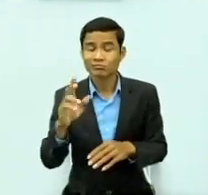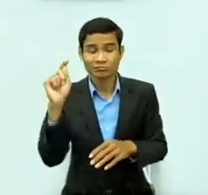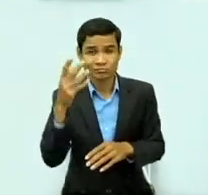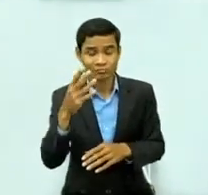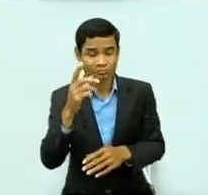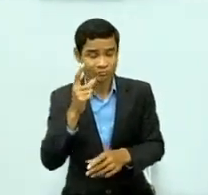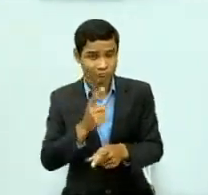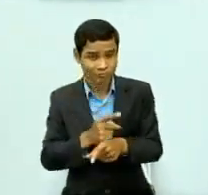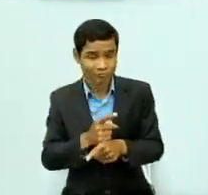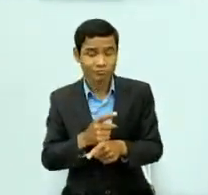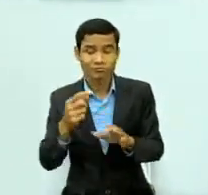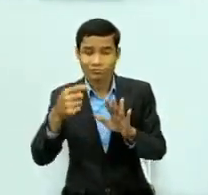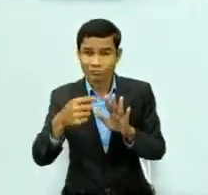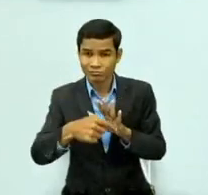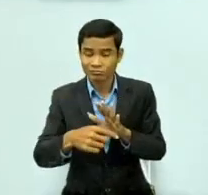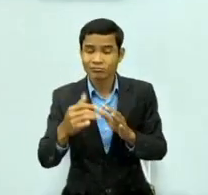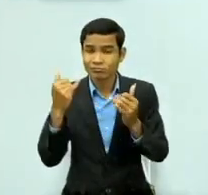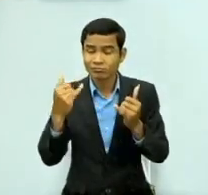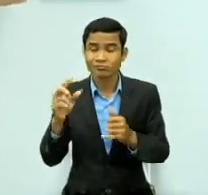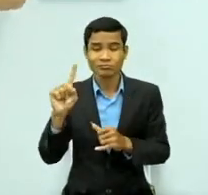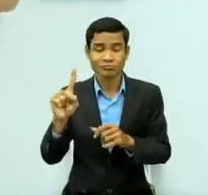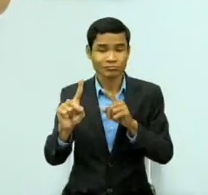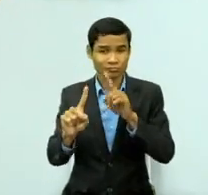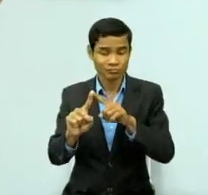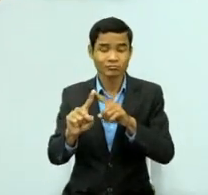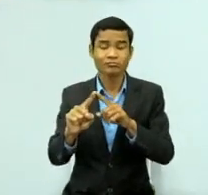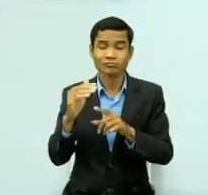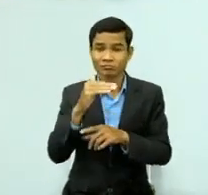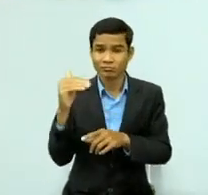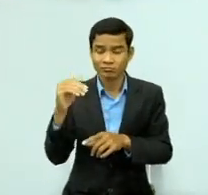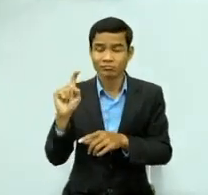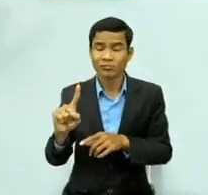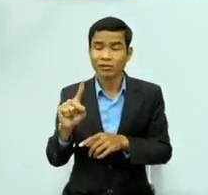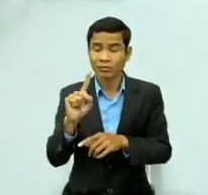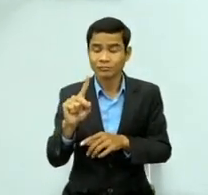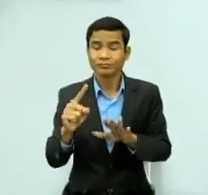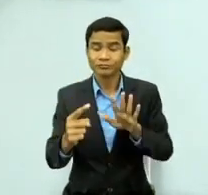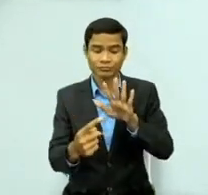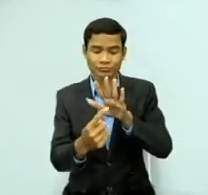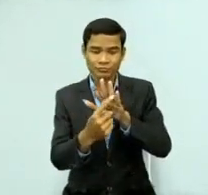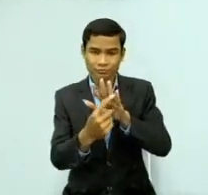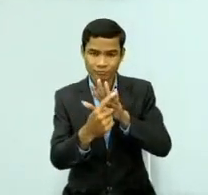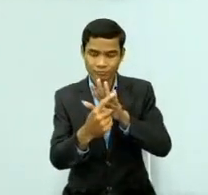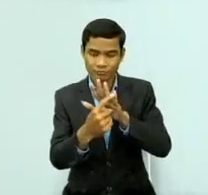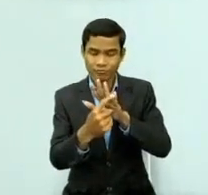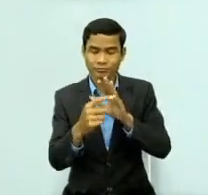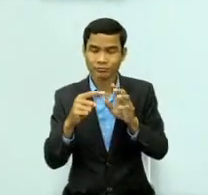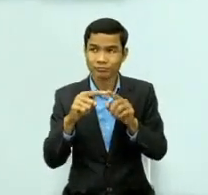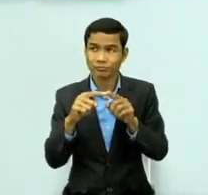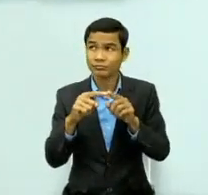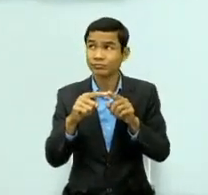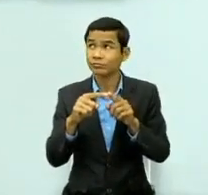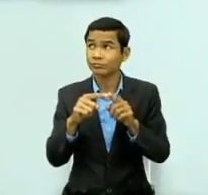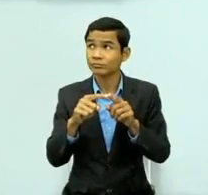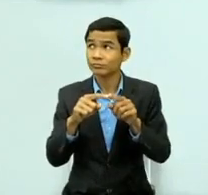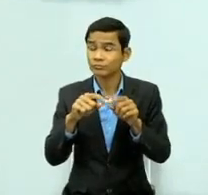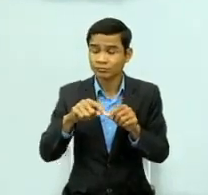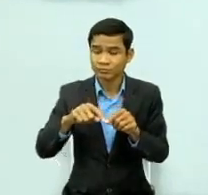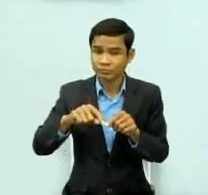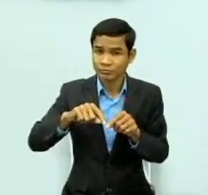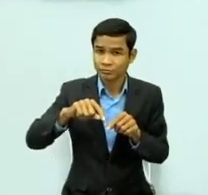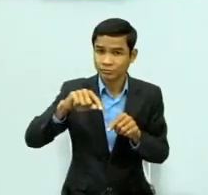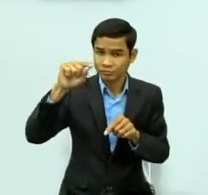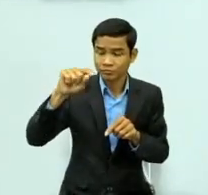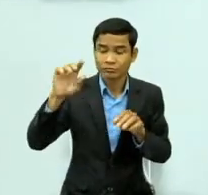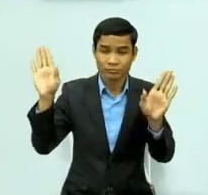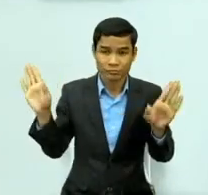ណាឥឡូវអ្នកគ្រូយកចង្អុលដៃស្ដាំចង្អុលឲ្យចំស្រាអើអ្នកគ្រូគូភ្ជាប់ជាមួយនឹងរូបហើ